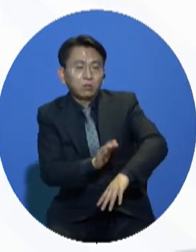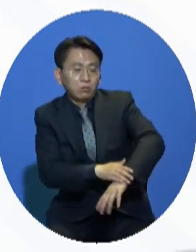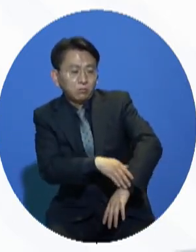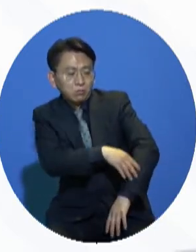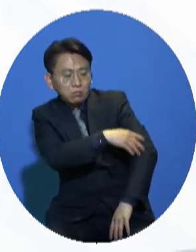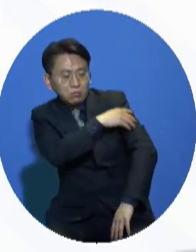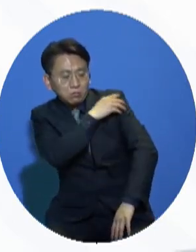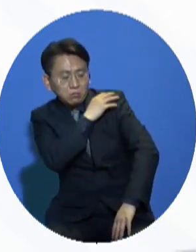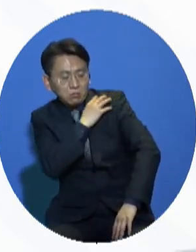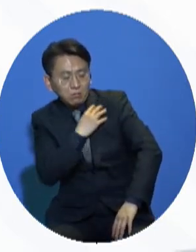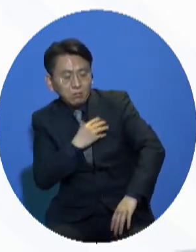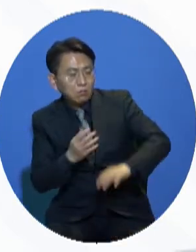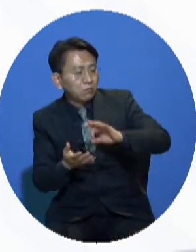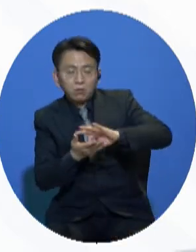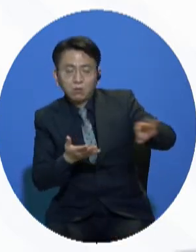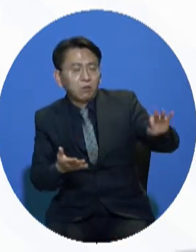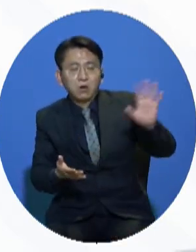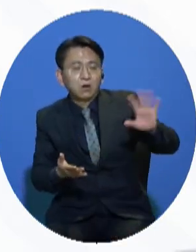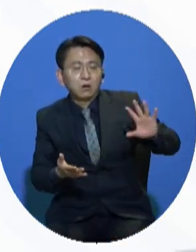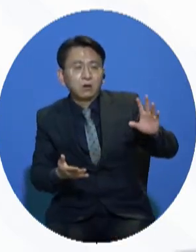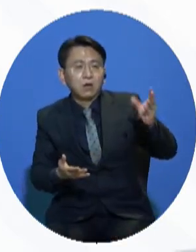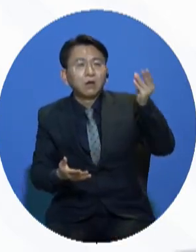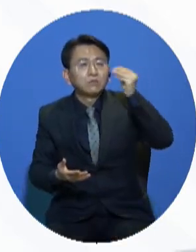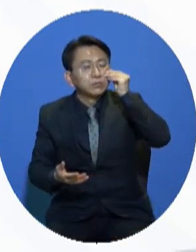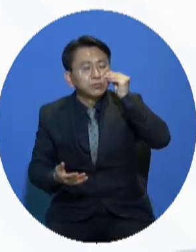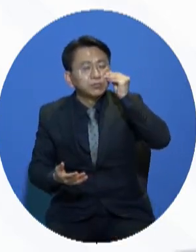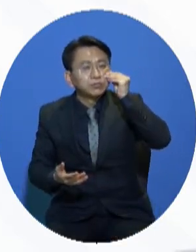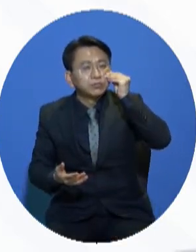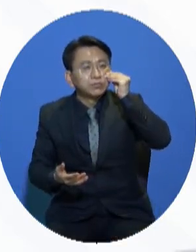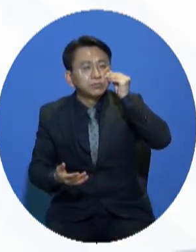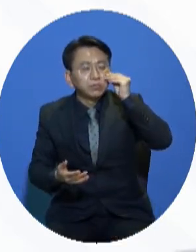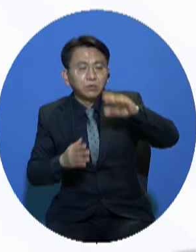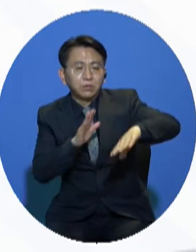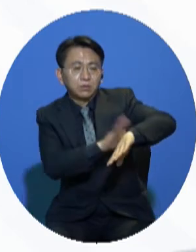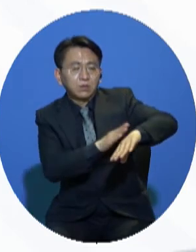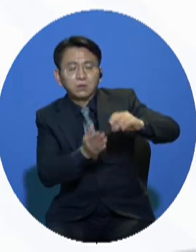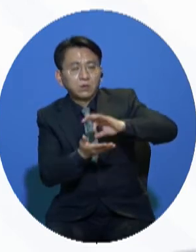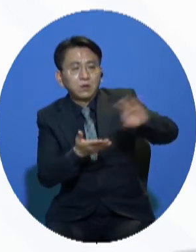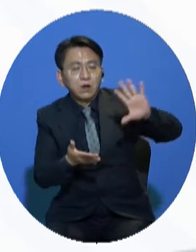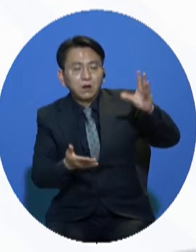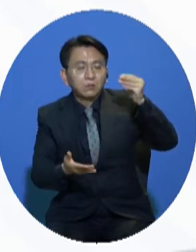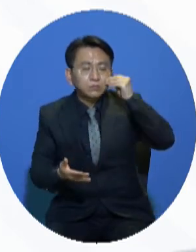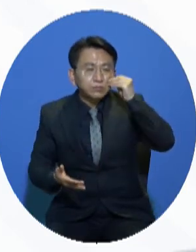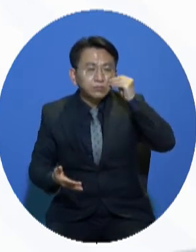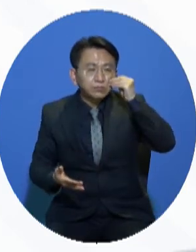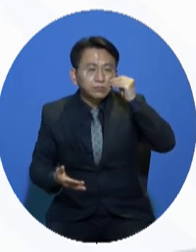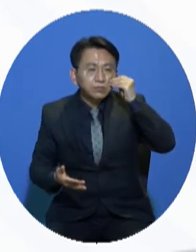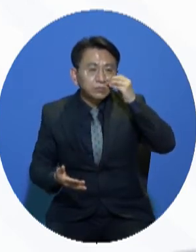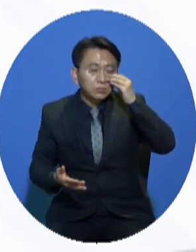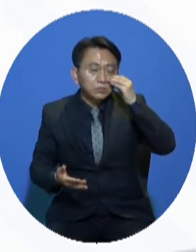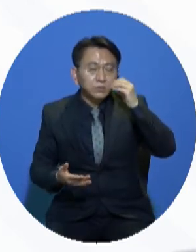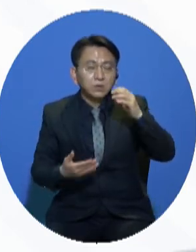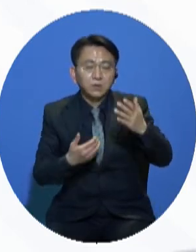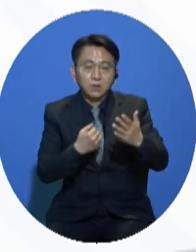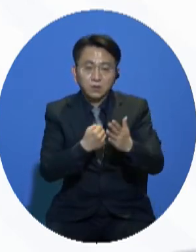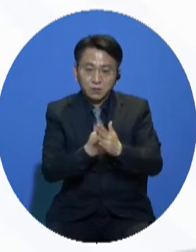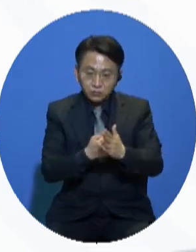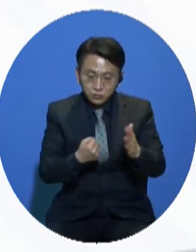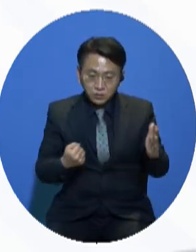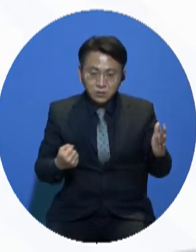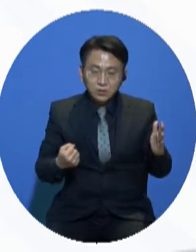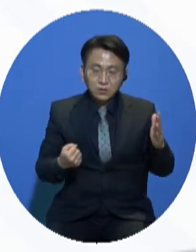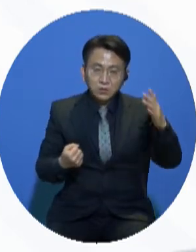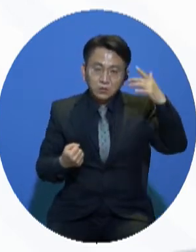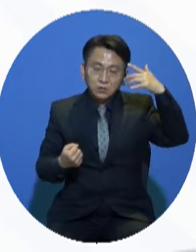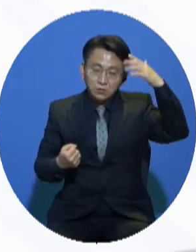that shoulder blade 왼쪽 down. 몸은 제대로 Obviously, 사용하지 that, 않고 기능하지 set some 못하고 alarm bells 있었던 off. 것입니다. They sent me down for a scan on 그래서 my brain, 제가 and it came